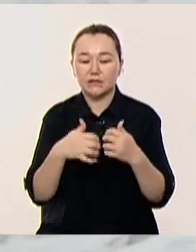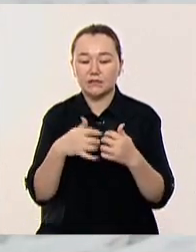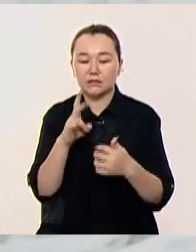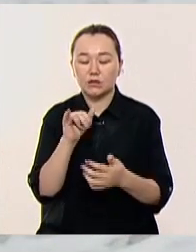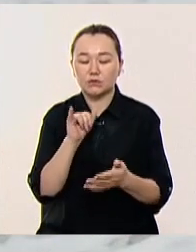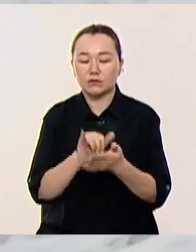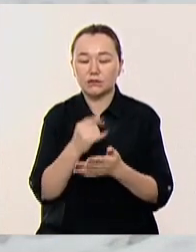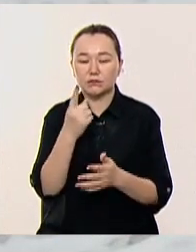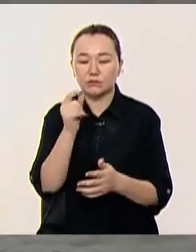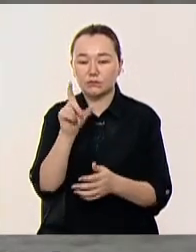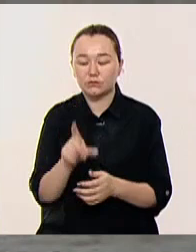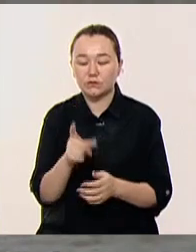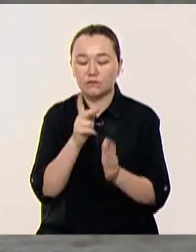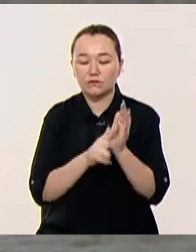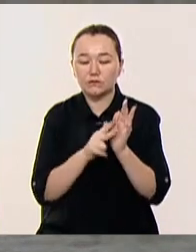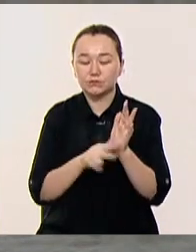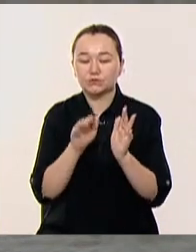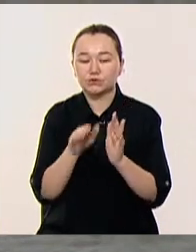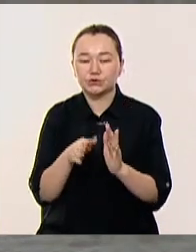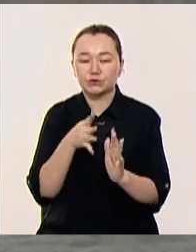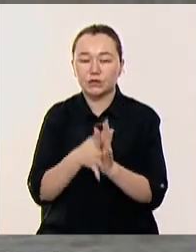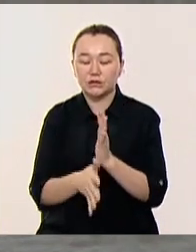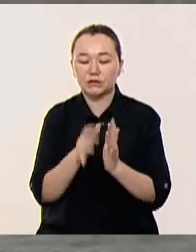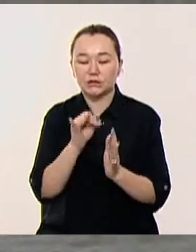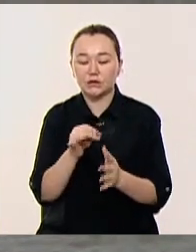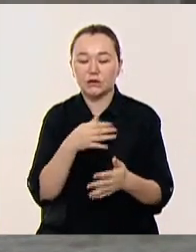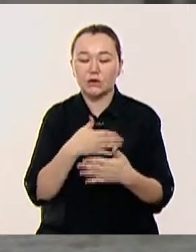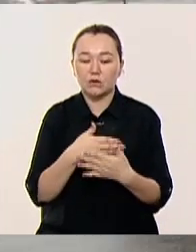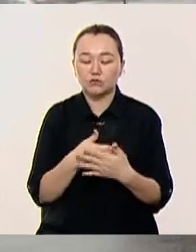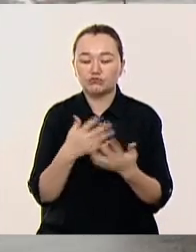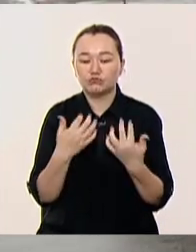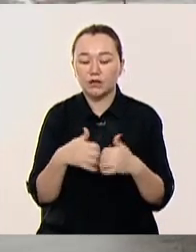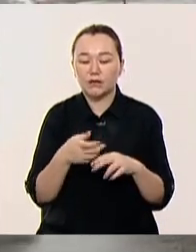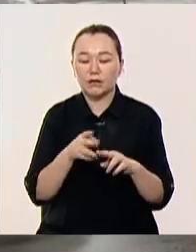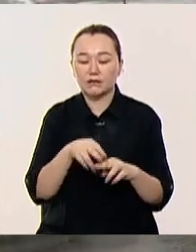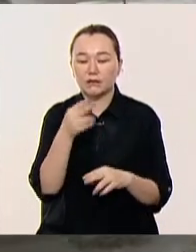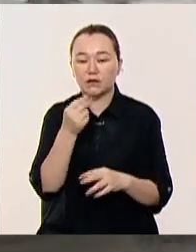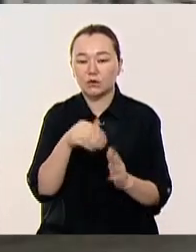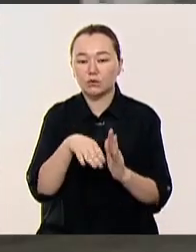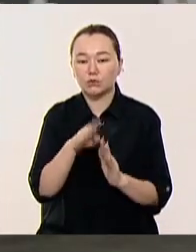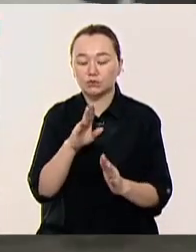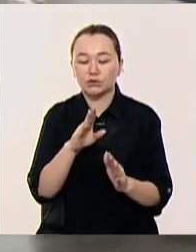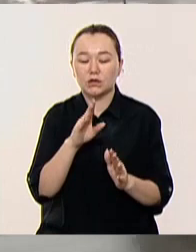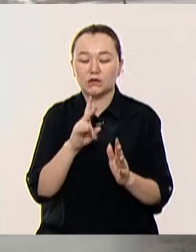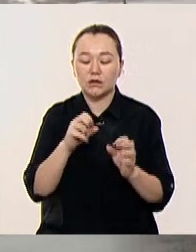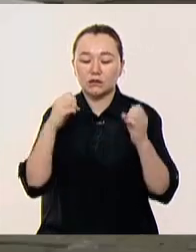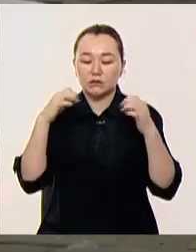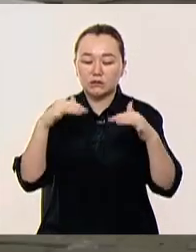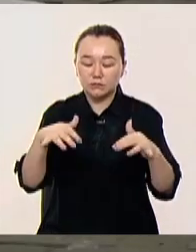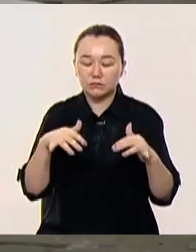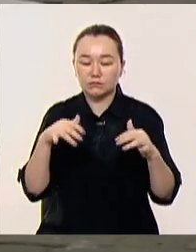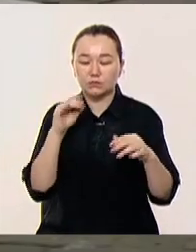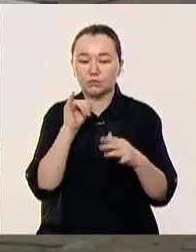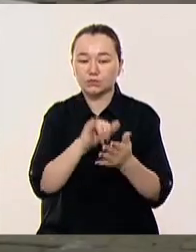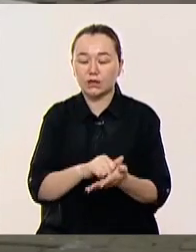установку одного макета тратят около 80 тысяч тенге, и общественники считают, что эти деньги лучше пустить на освещение переходов